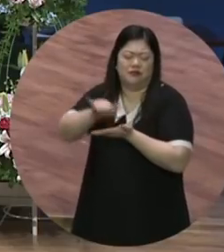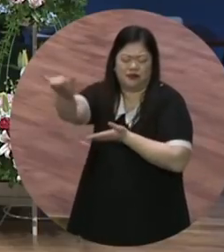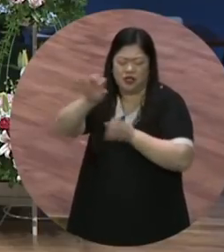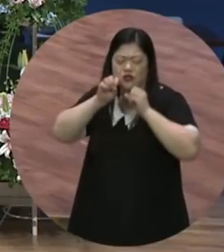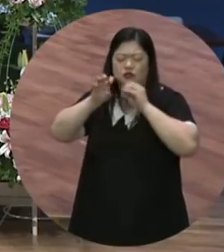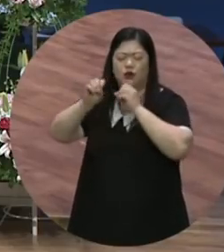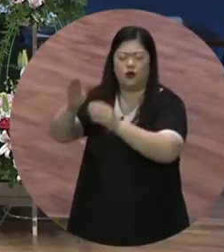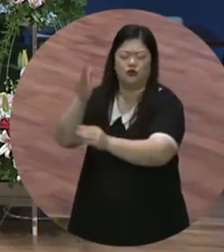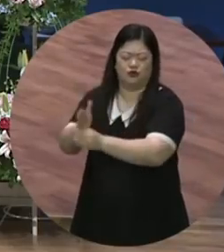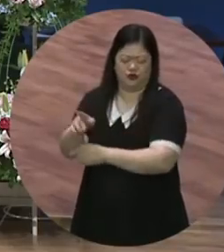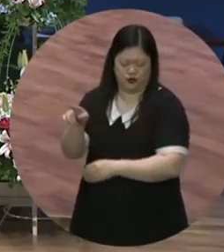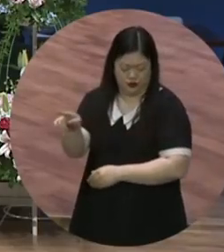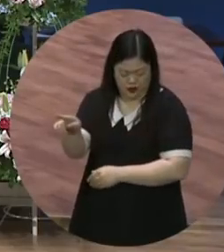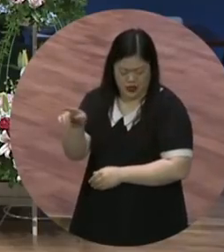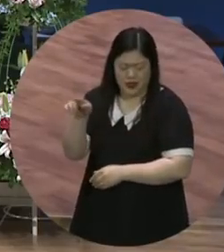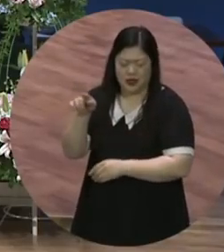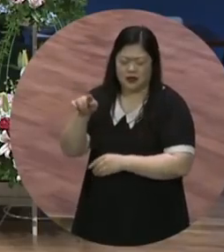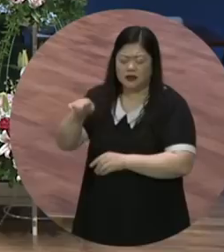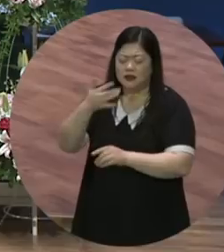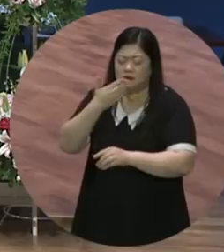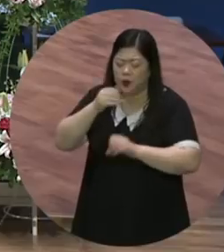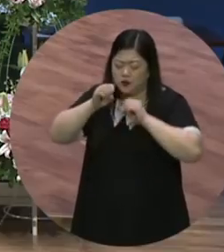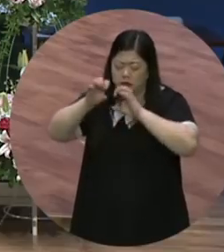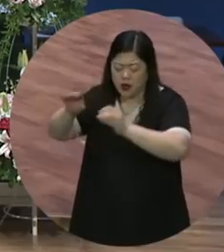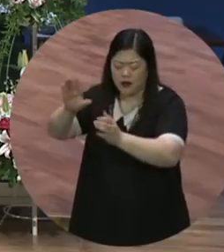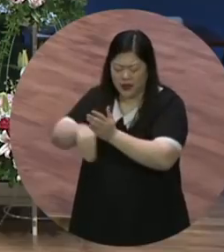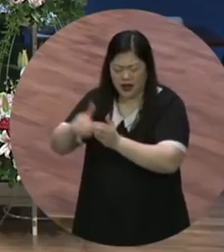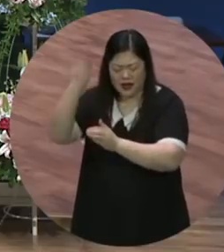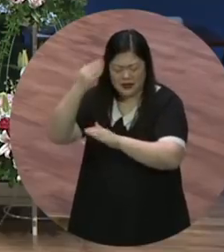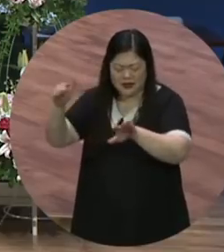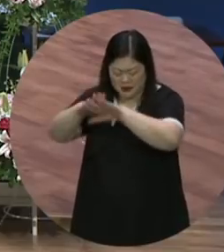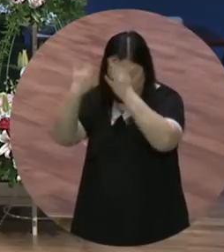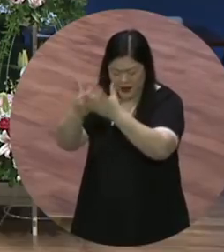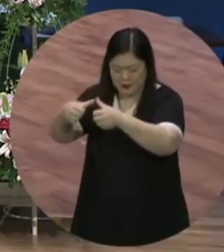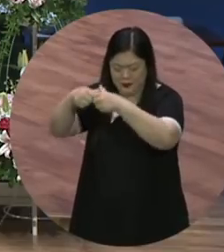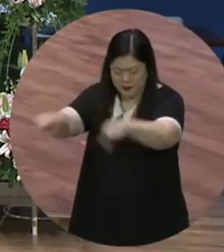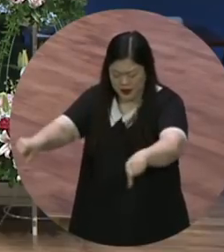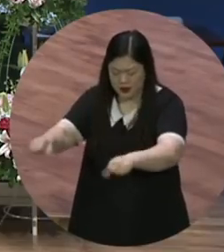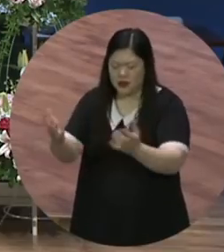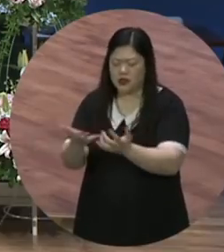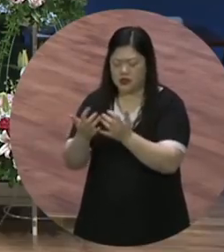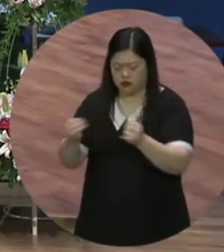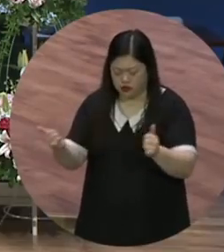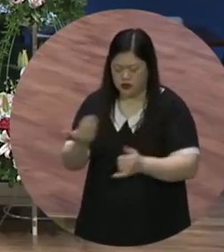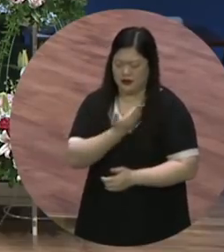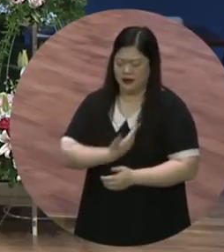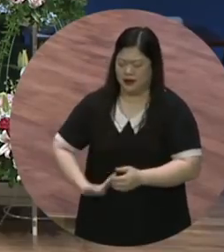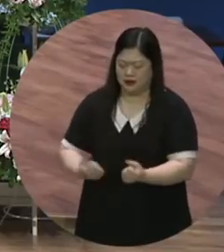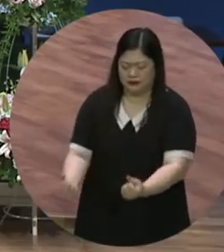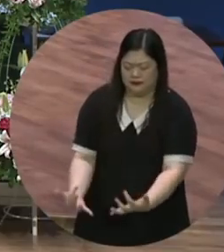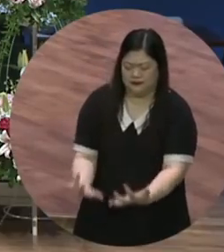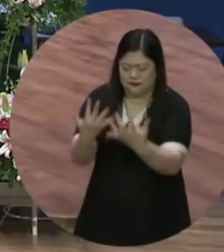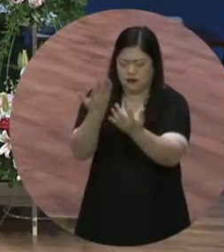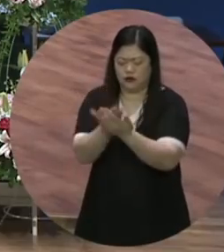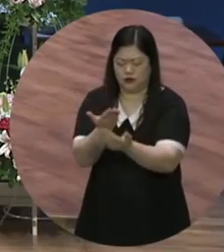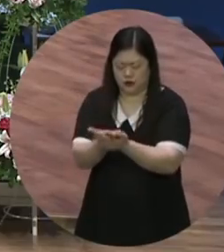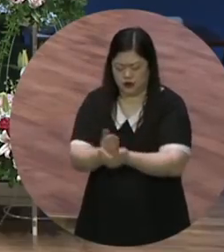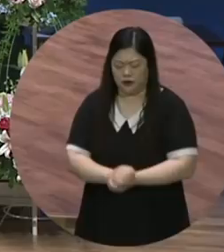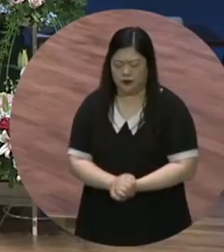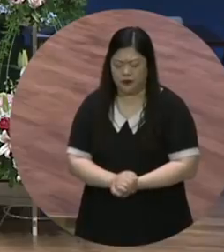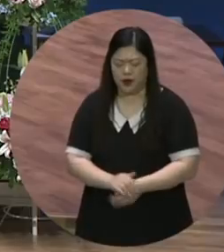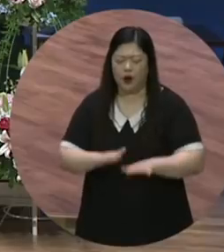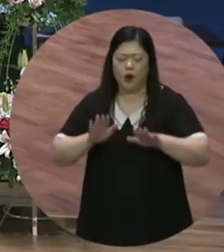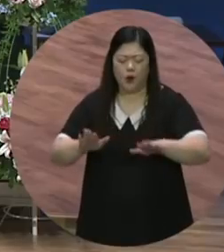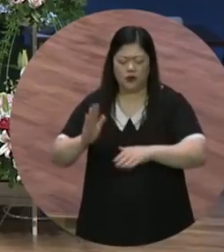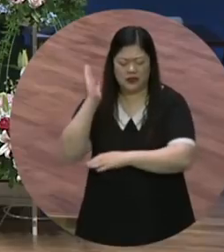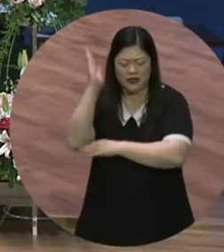집회에서 말씀 선포하시는 곳곳마다 흑암이 무너지며 일꾼과 제자가 세워지게 인도하여 주시옵소서. 이 시간 말씀을